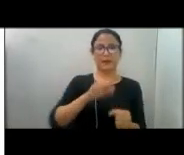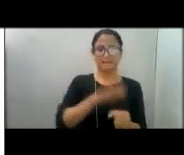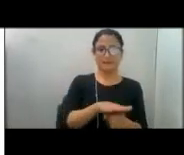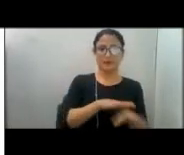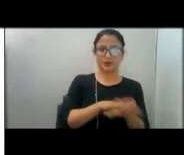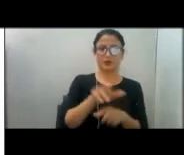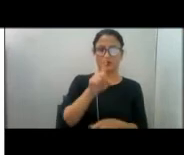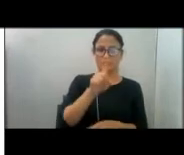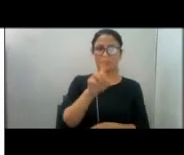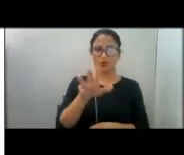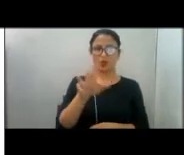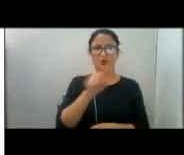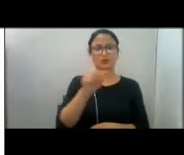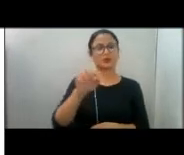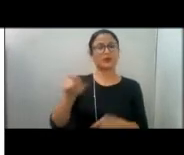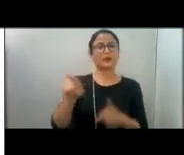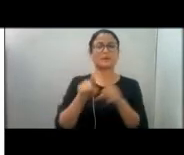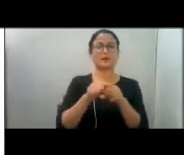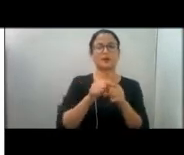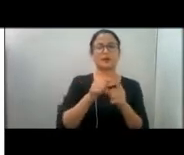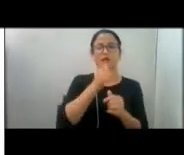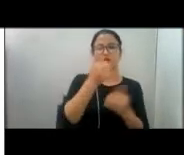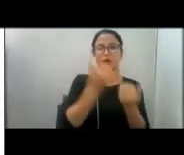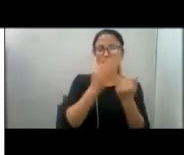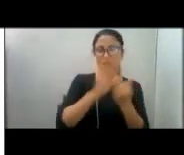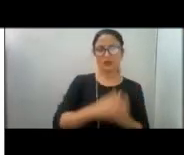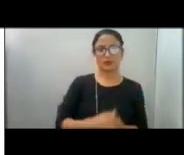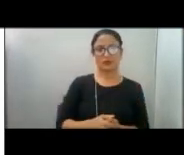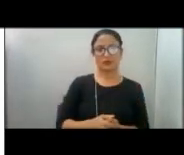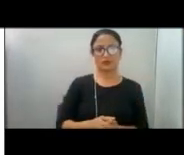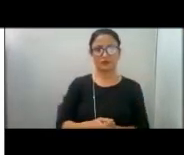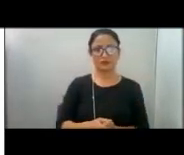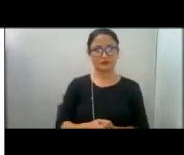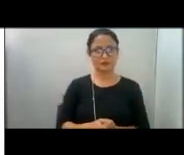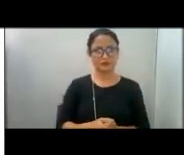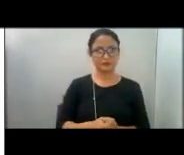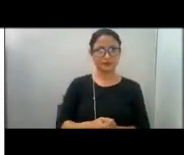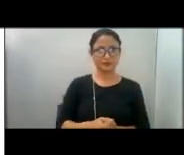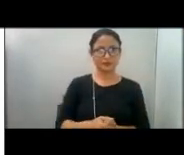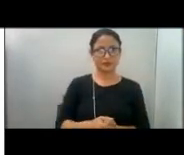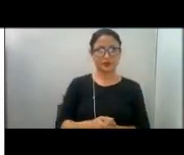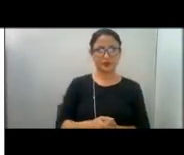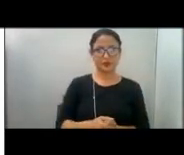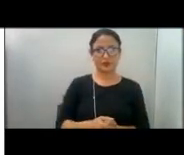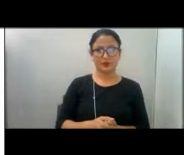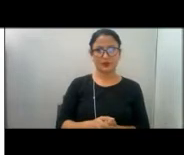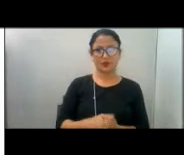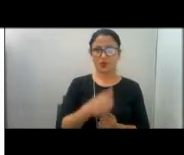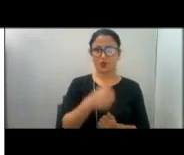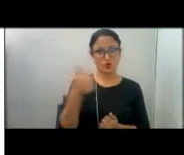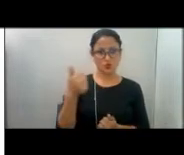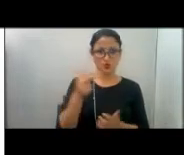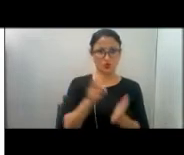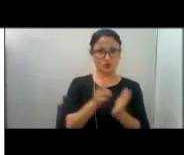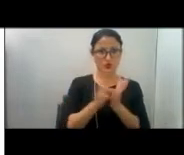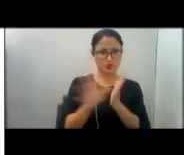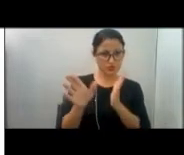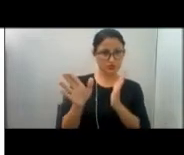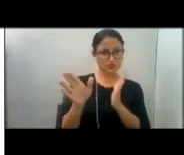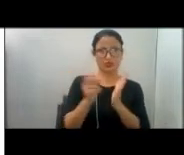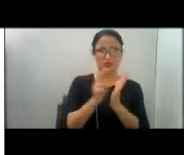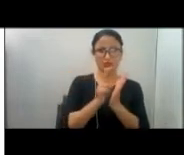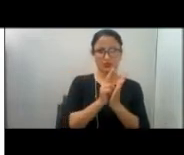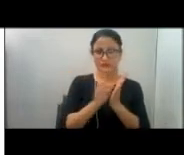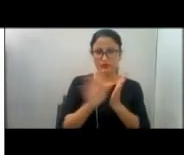हामीले अन्तर्वार्ता गरेका थियौँ होम भिजिटै गरेर. अब यो अरू रिजल्टको डेमोग्राफिक